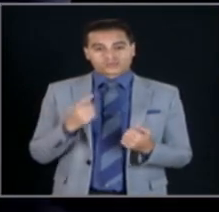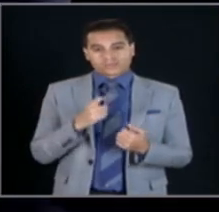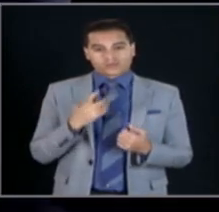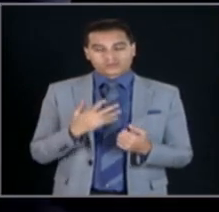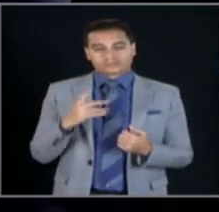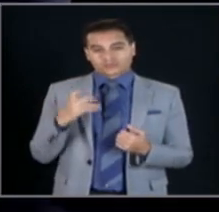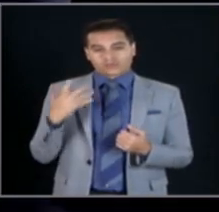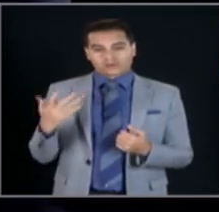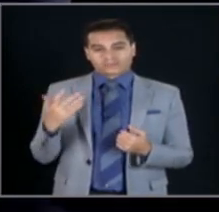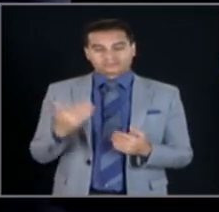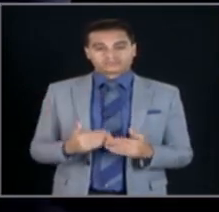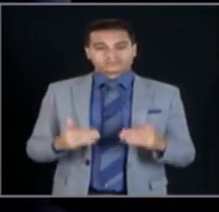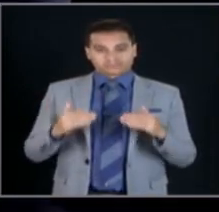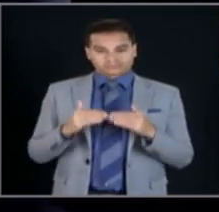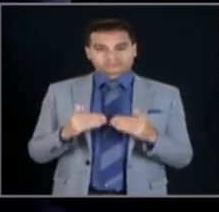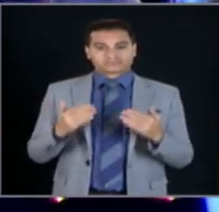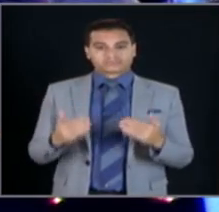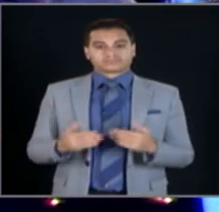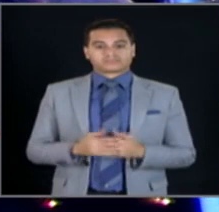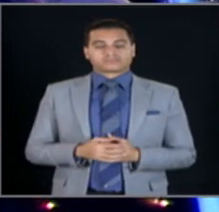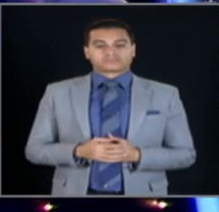النتيجه 105